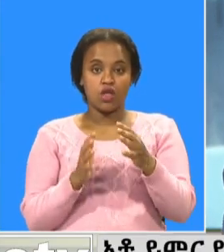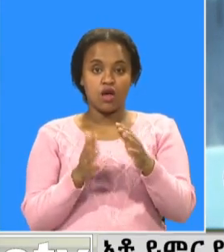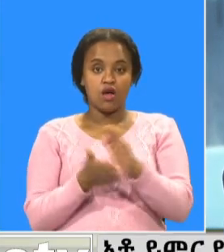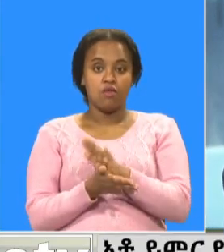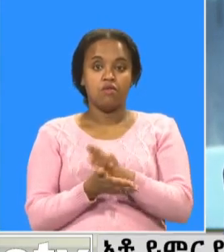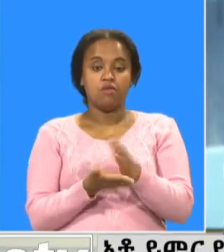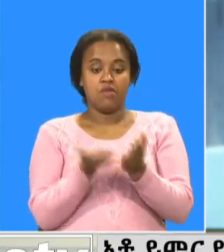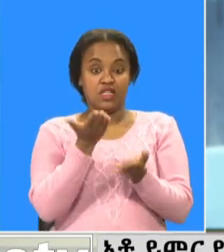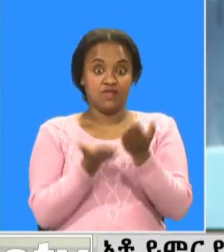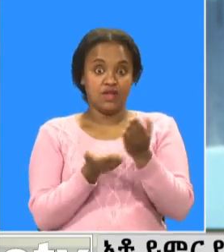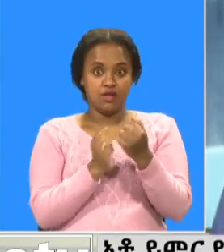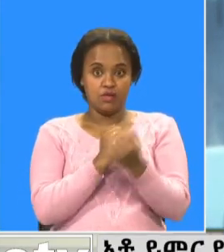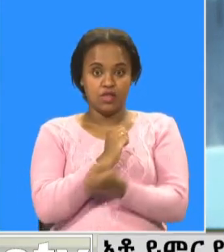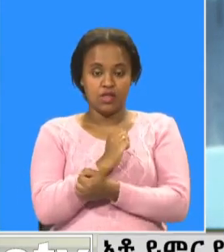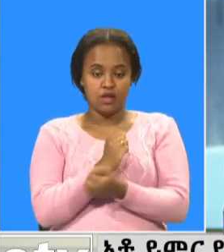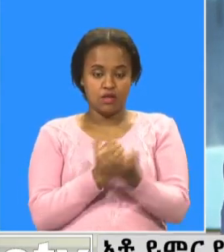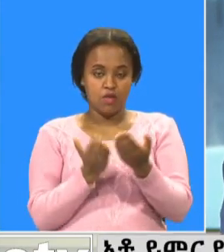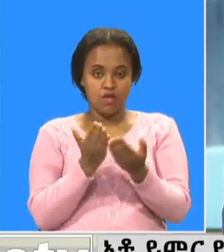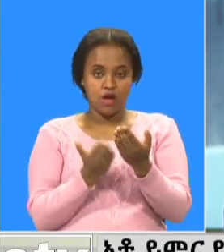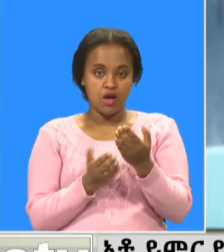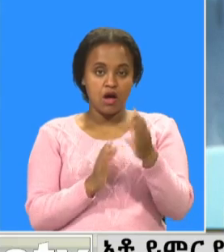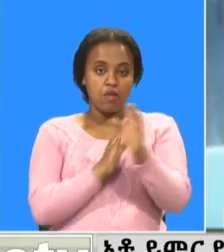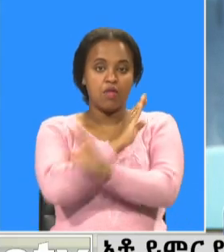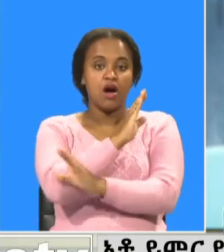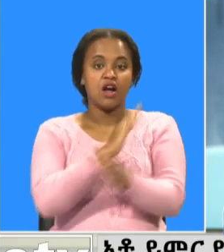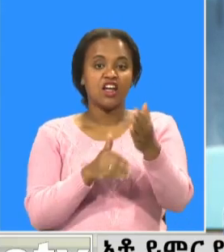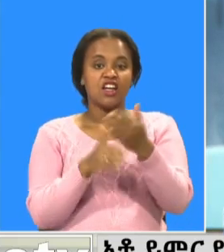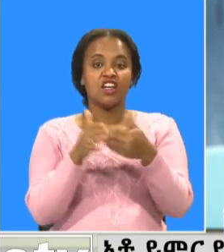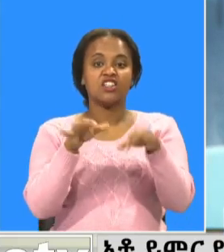መሰረት በማገናዘብ በአገር ደረጃ የሚያስፈልጉ